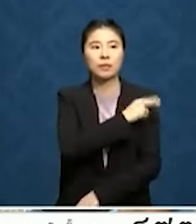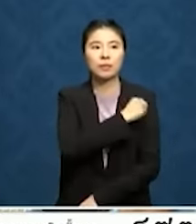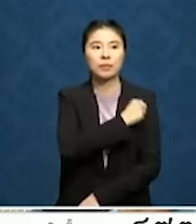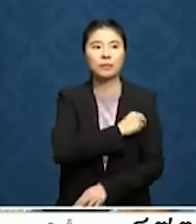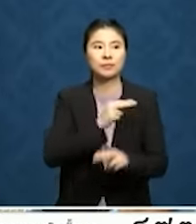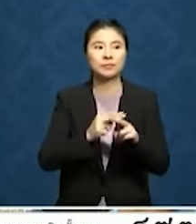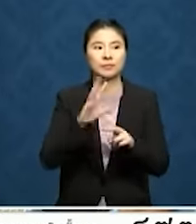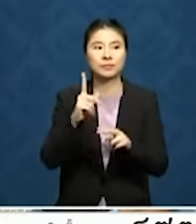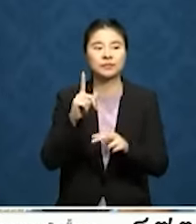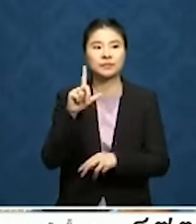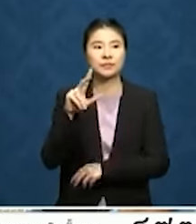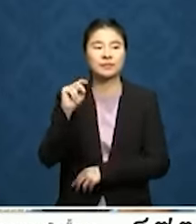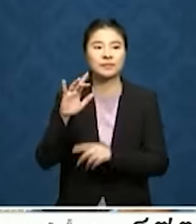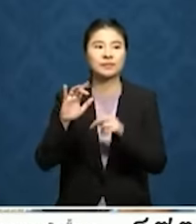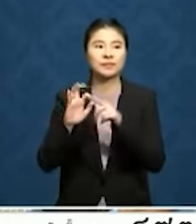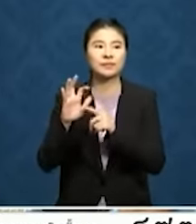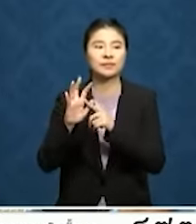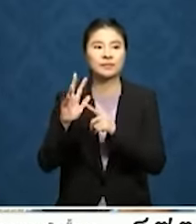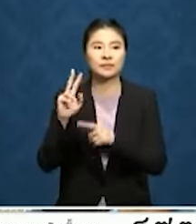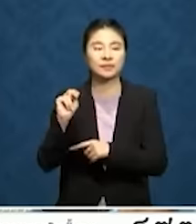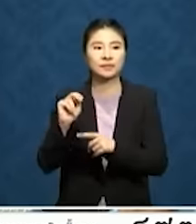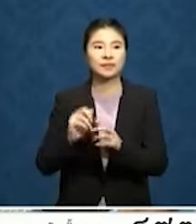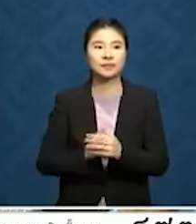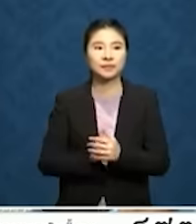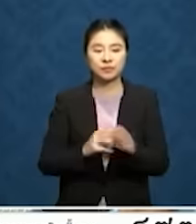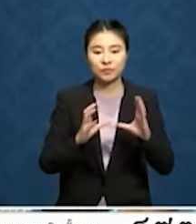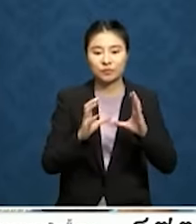านเสนอไม่ได้พรรคพลังพรรคก้